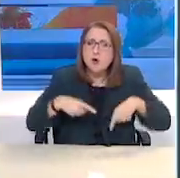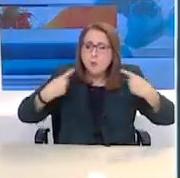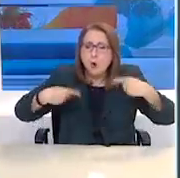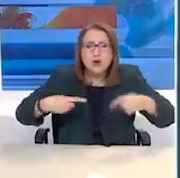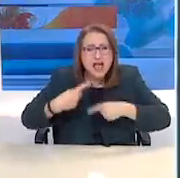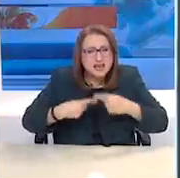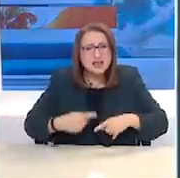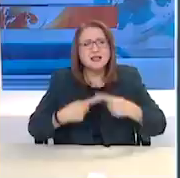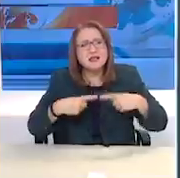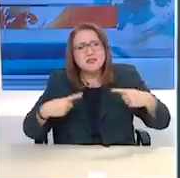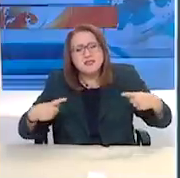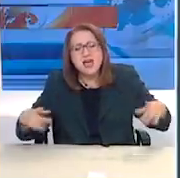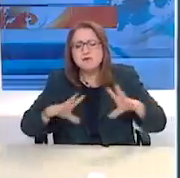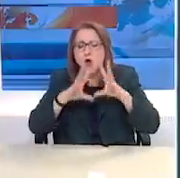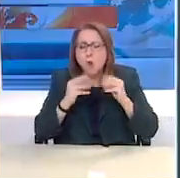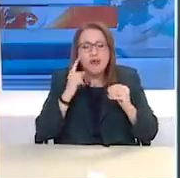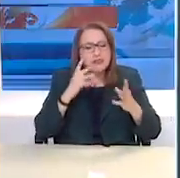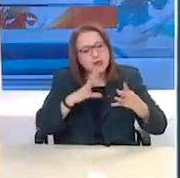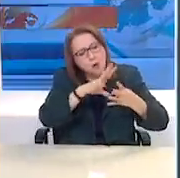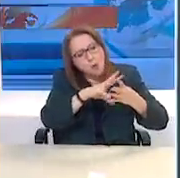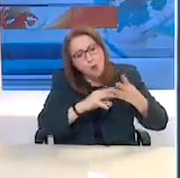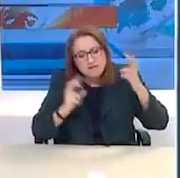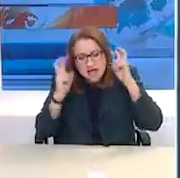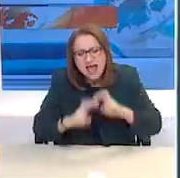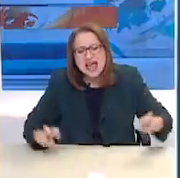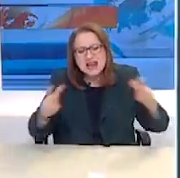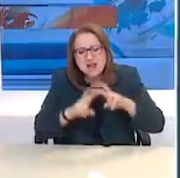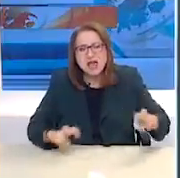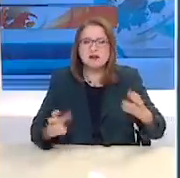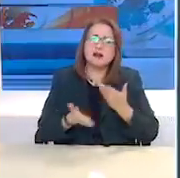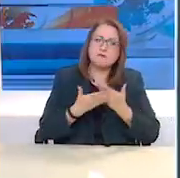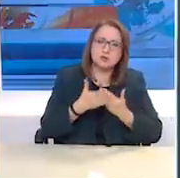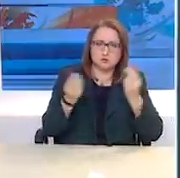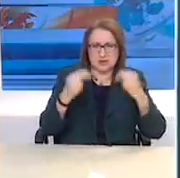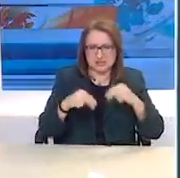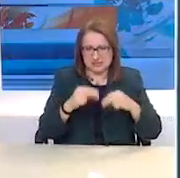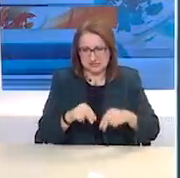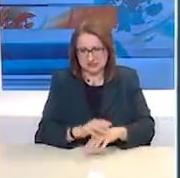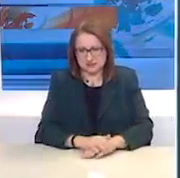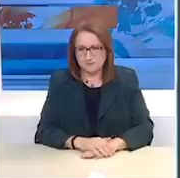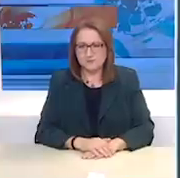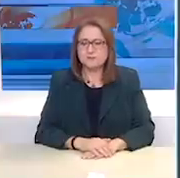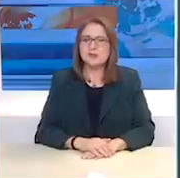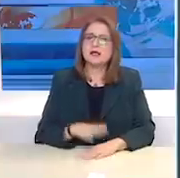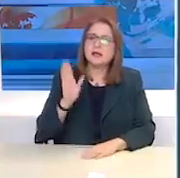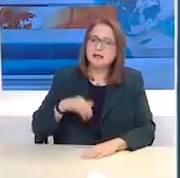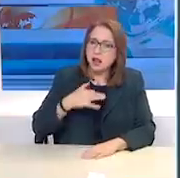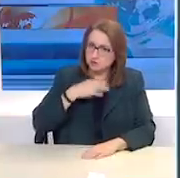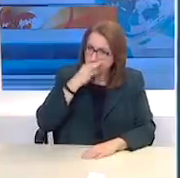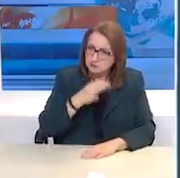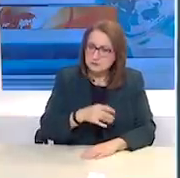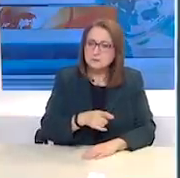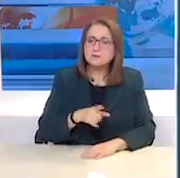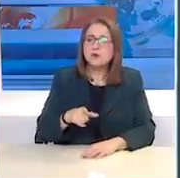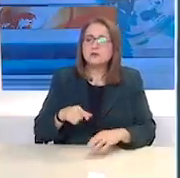υπολογιστών. Κλείνοντας, θα ήθελα να σας ενημερώσω ότι λόγω μη τήρησης των προβλεπόμενων κανόνων δημόσιας υγείας